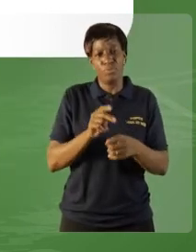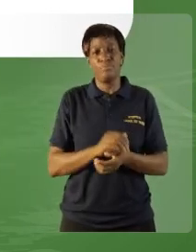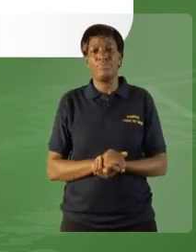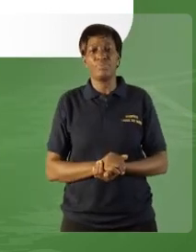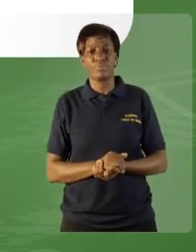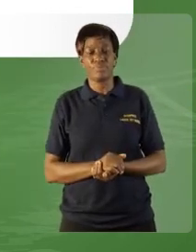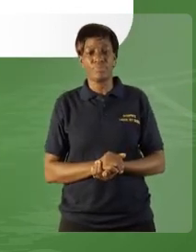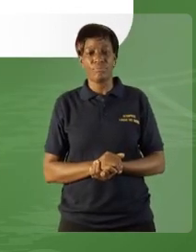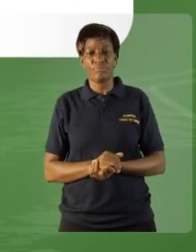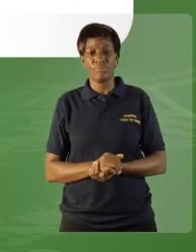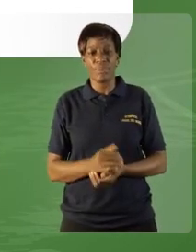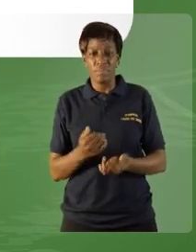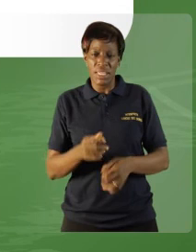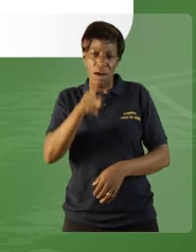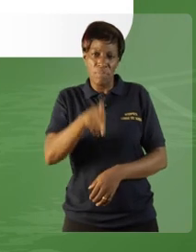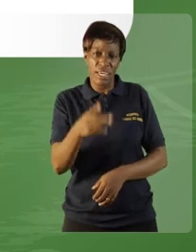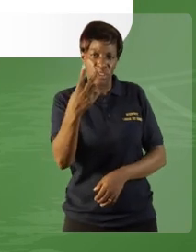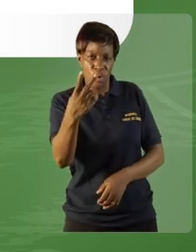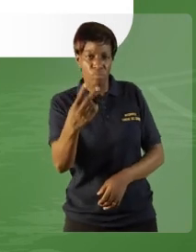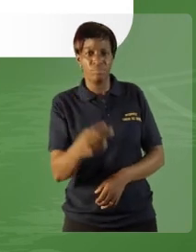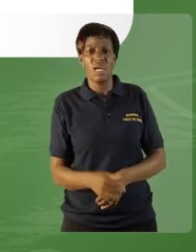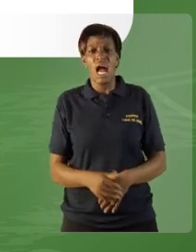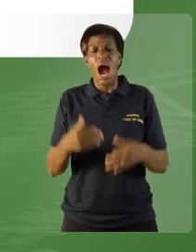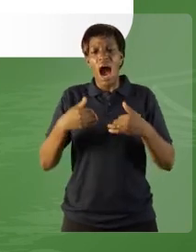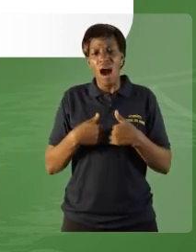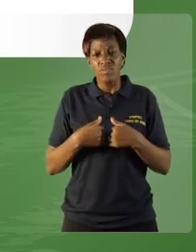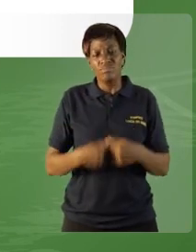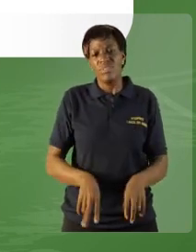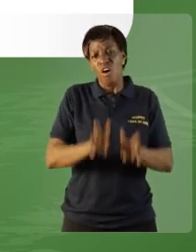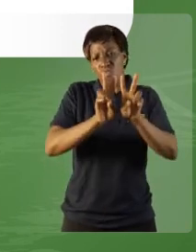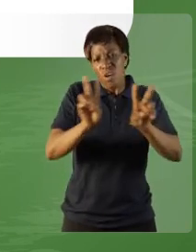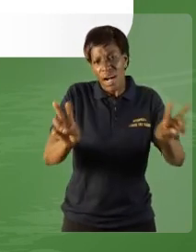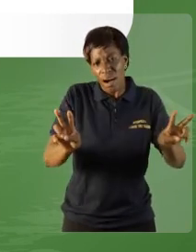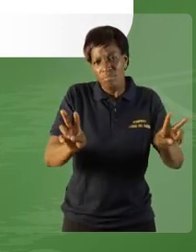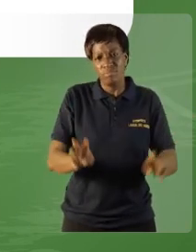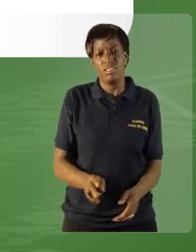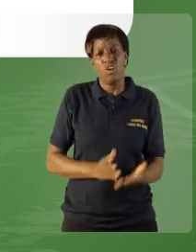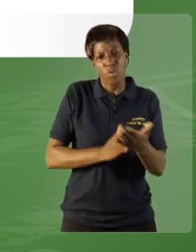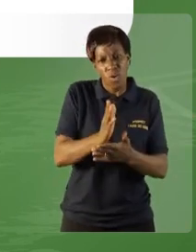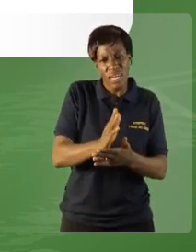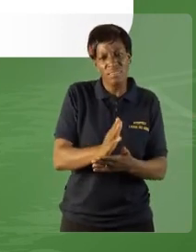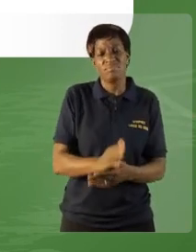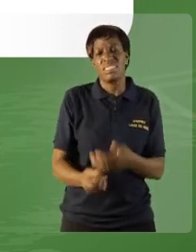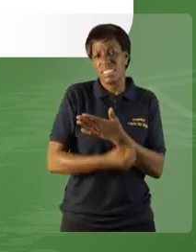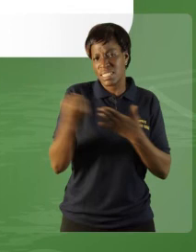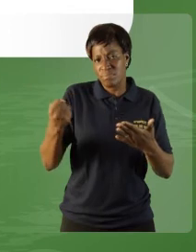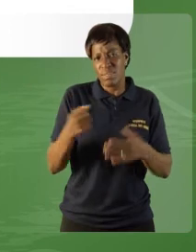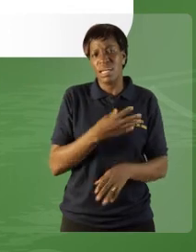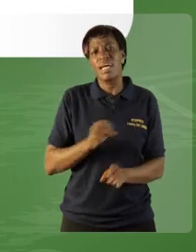En P2, nous avons un vocabulaire correct, simple et réaliste.